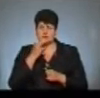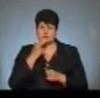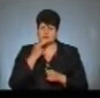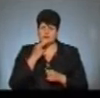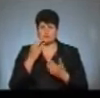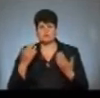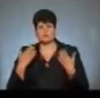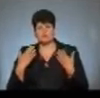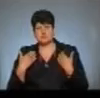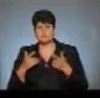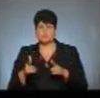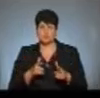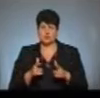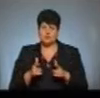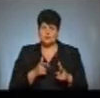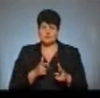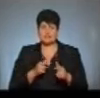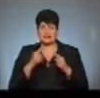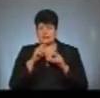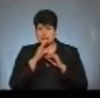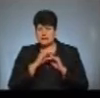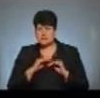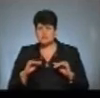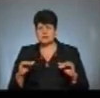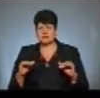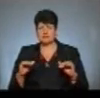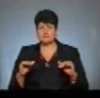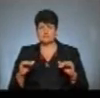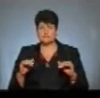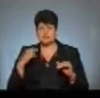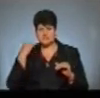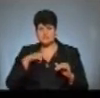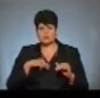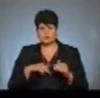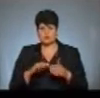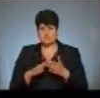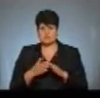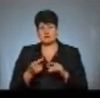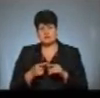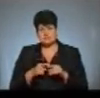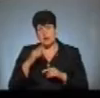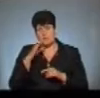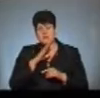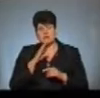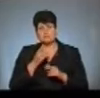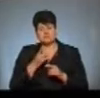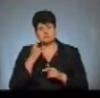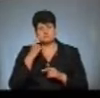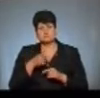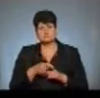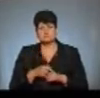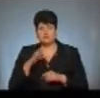її відпочинок, її підготовка, її тишина, її дитини, психологічний стан. Тобто оце батькам на це треба зважати.